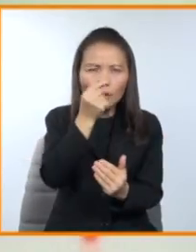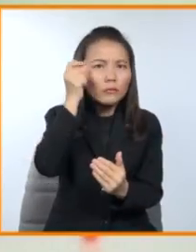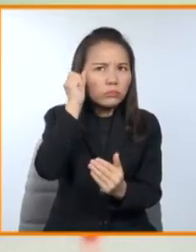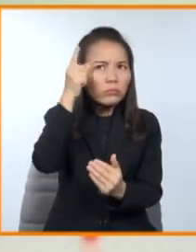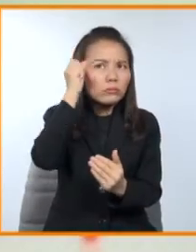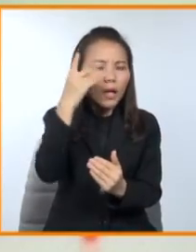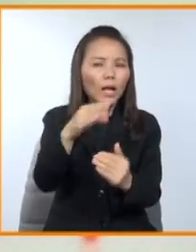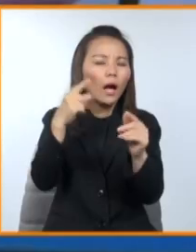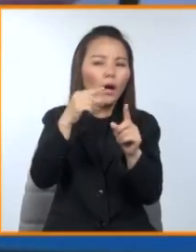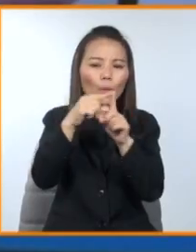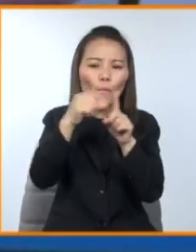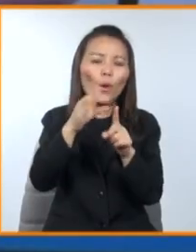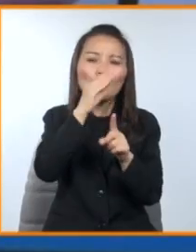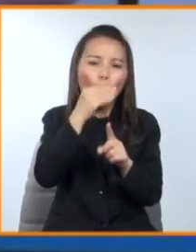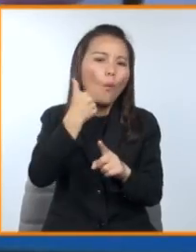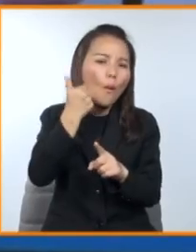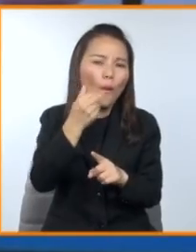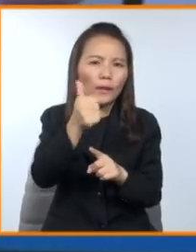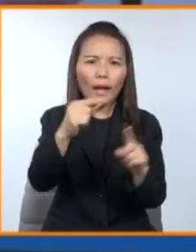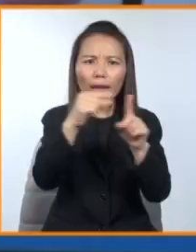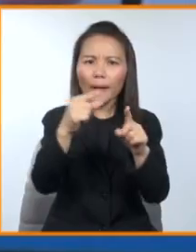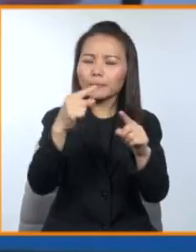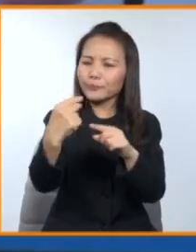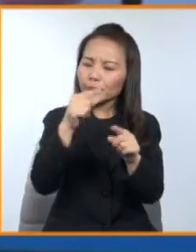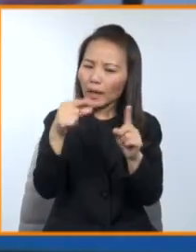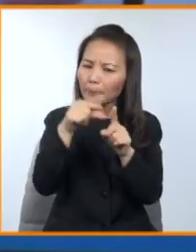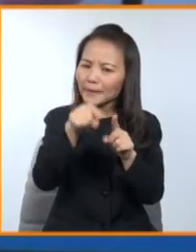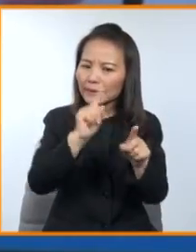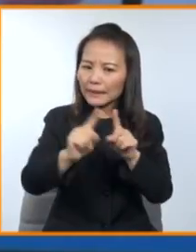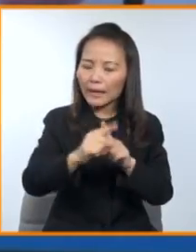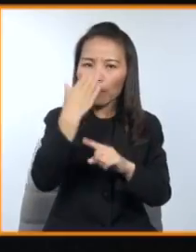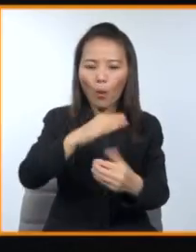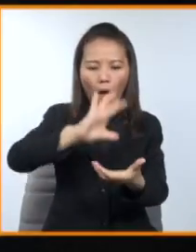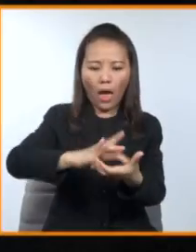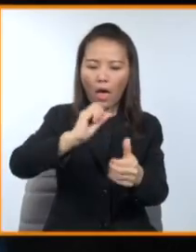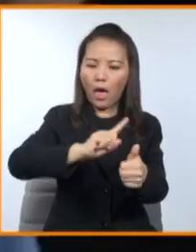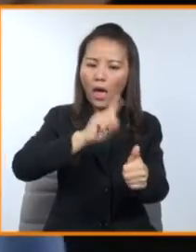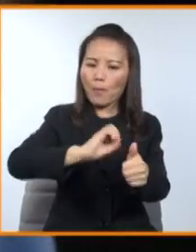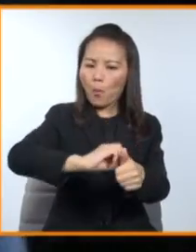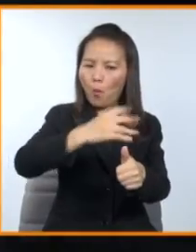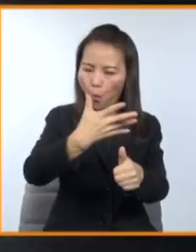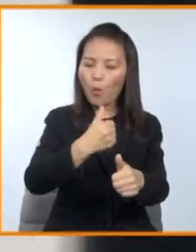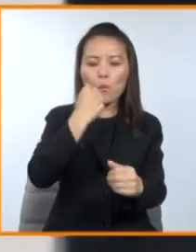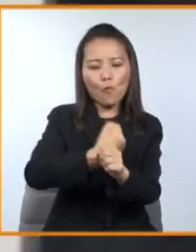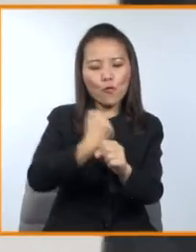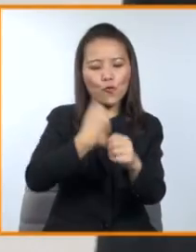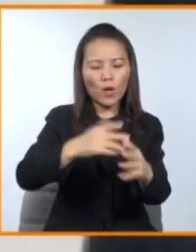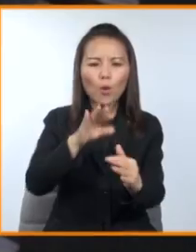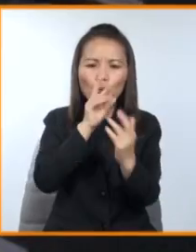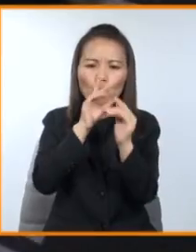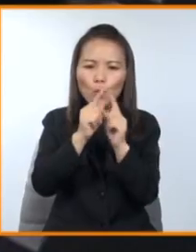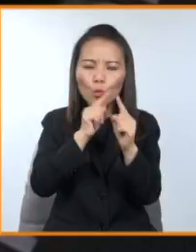เสียงคำบางคำได้แล้วรวมถึงเรียนรู้คำสั่งบางคำสั่งหลังจากที่ได้ใช้แอปพลิเคชันนี้มาสักระยะ